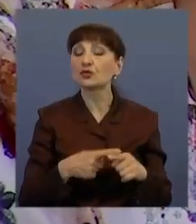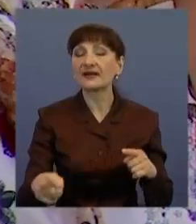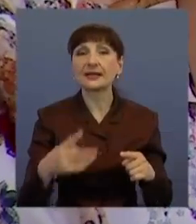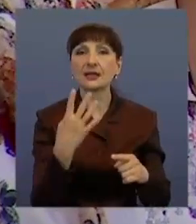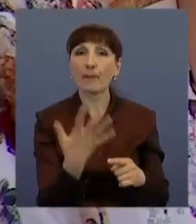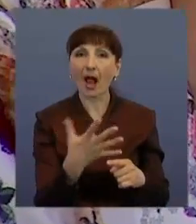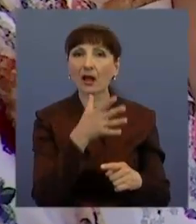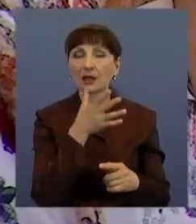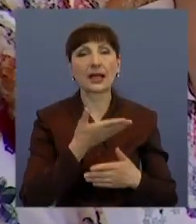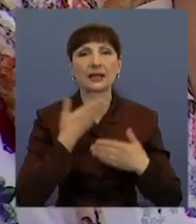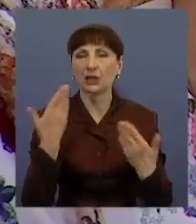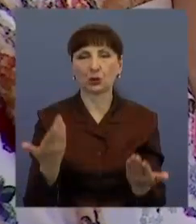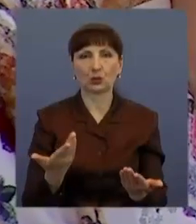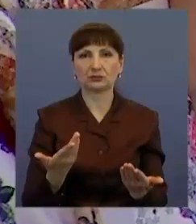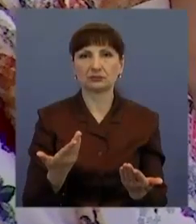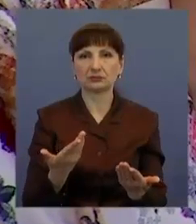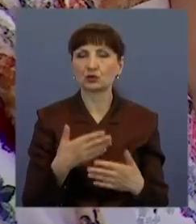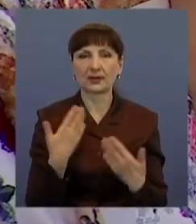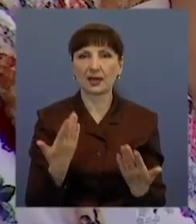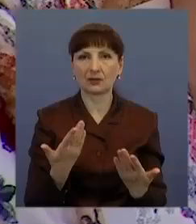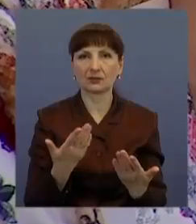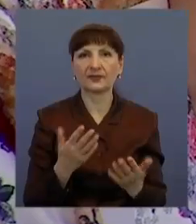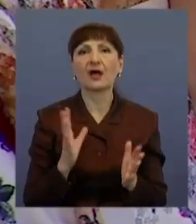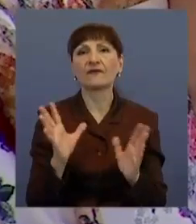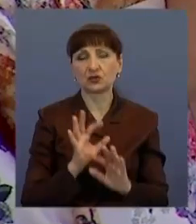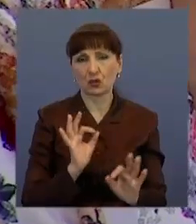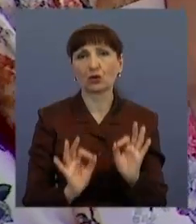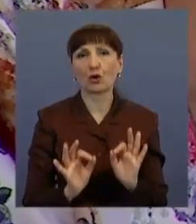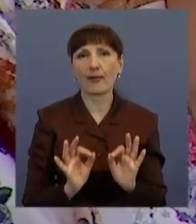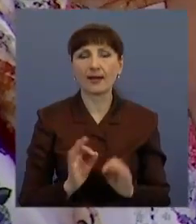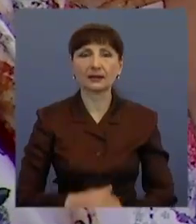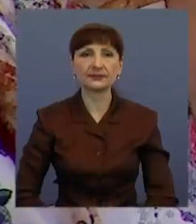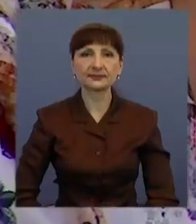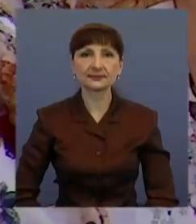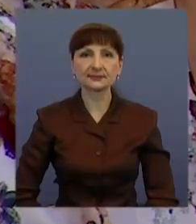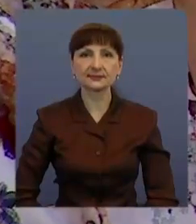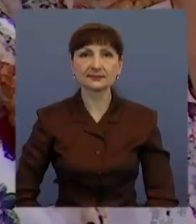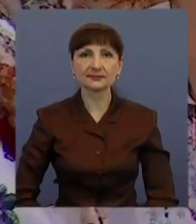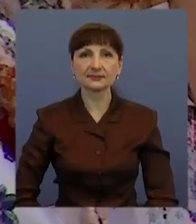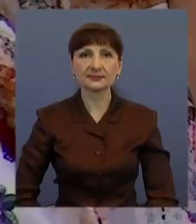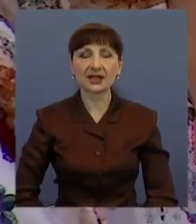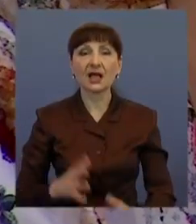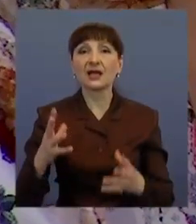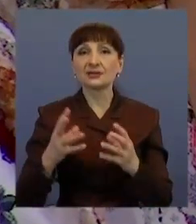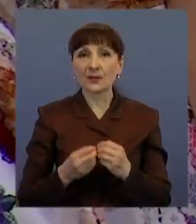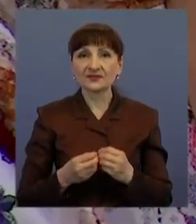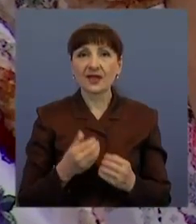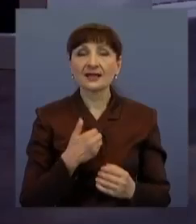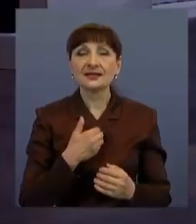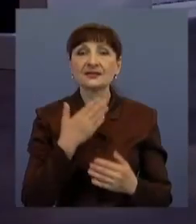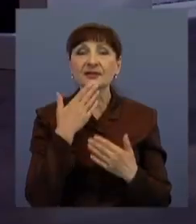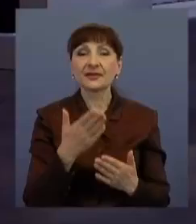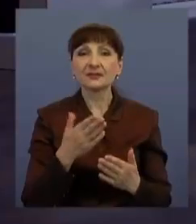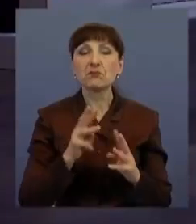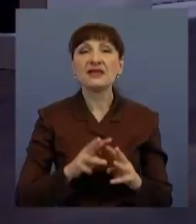вот 5 лет не встречается, уже не поступают такие заявления. Ну вот и, собственно, опять-таки хотелось бы